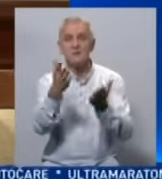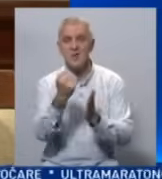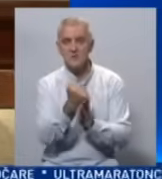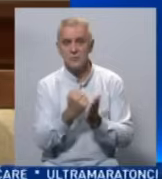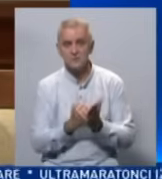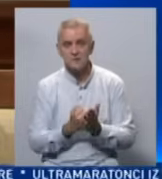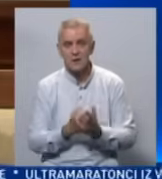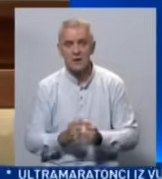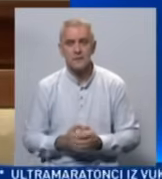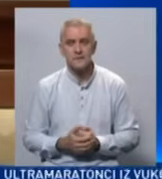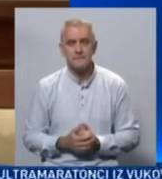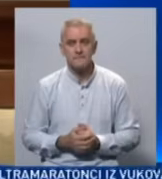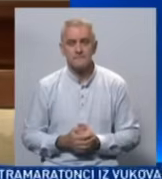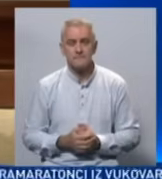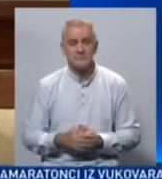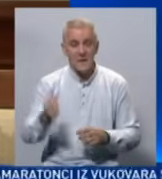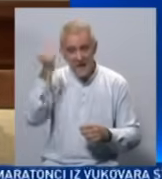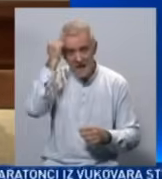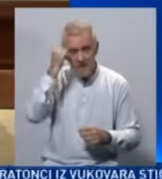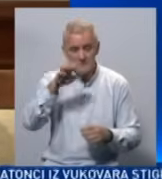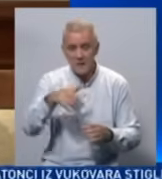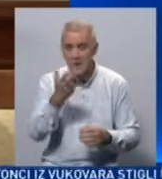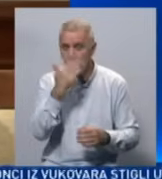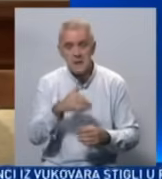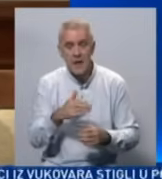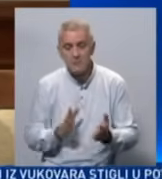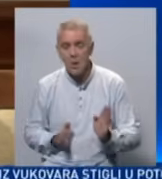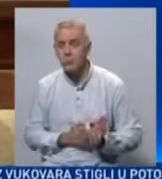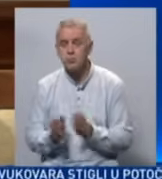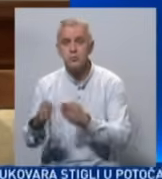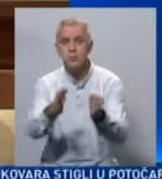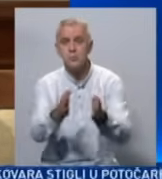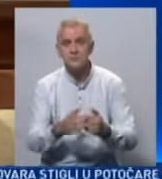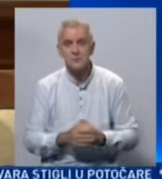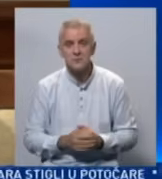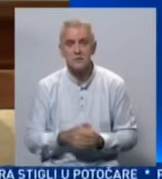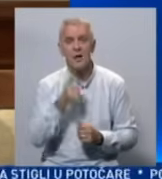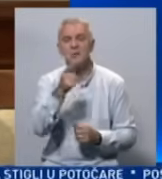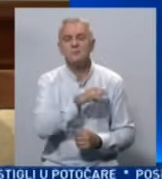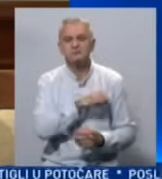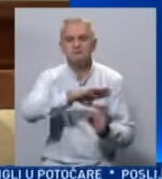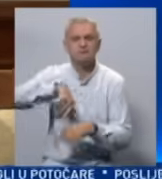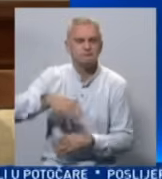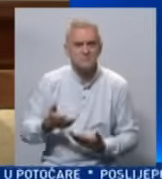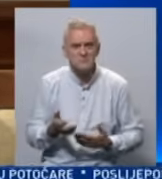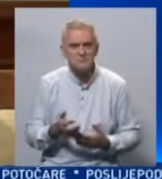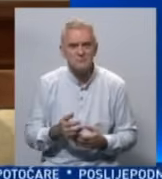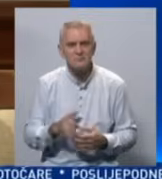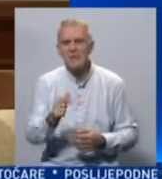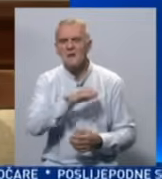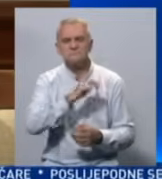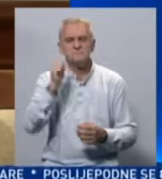u miniranom terenu. Kamenolom ni dalje nema pristupni put i to zanemaruju. Zanemaruju